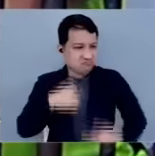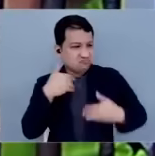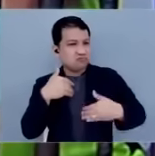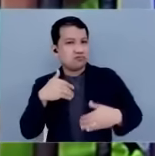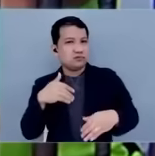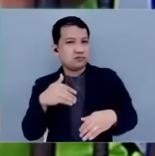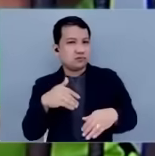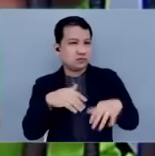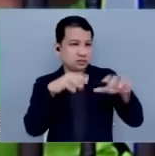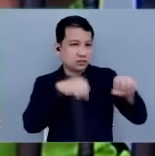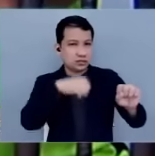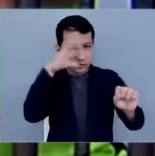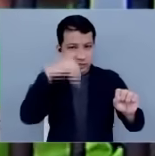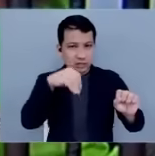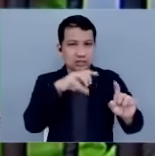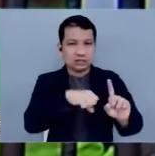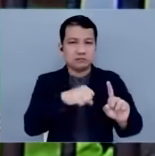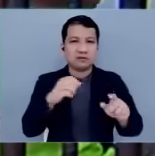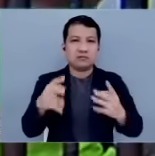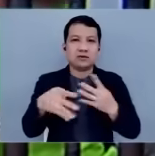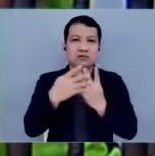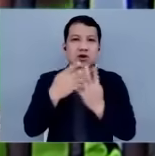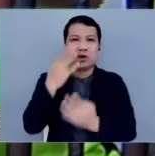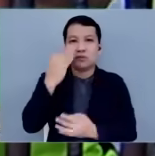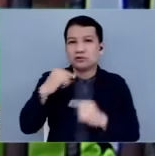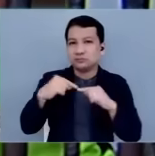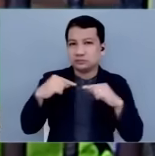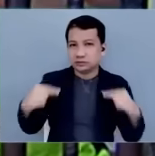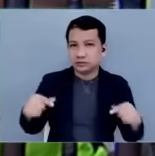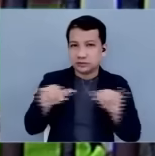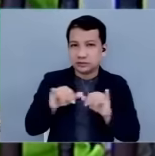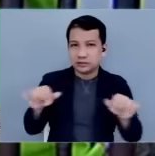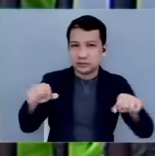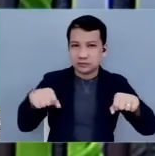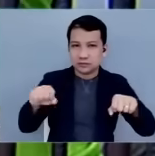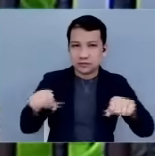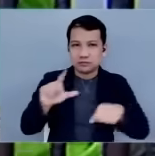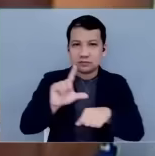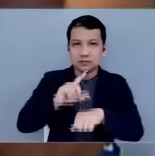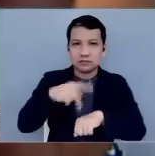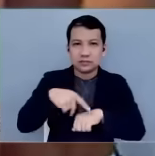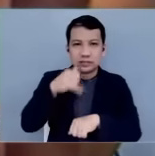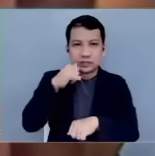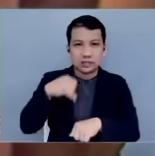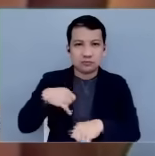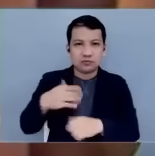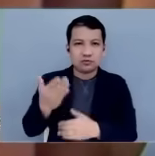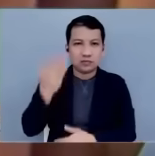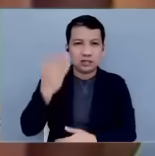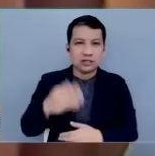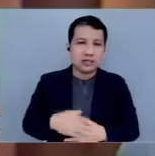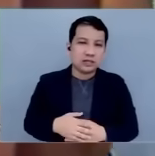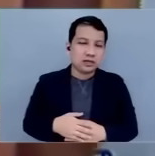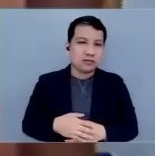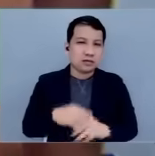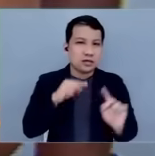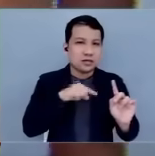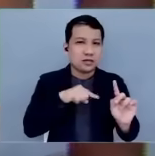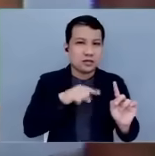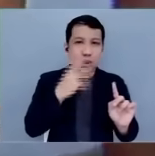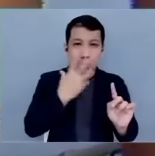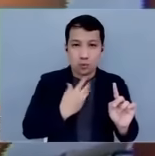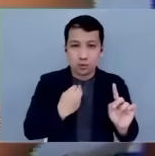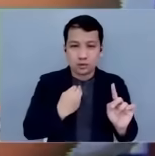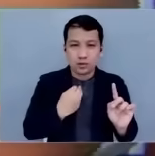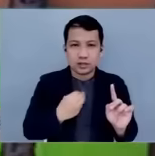bagsak ng isang lalaki matapos makipagtalo sa kapwa niya rider sa Las Piñas kahapon ng madaling araw. Kinilalang suspect bilang si